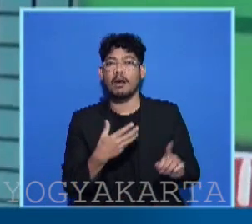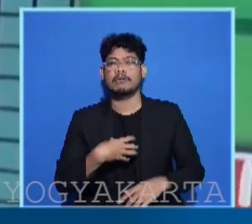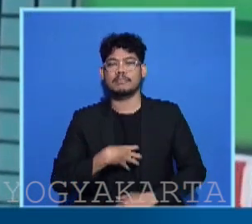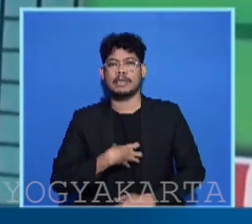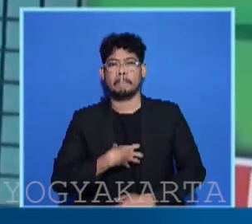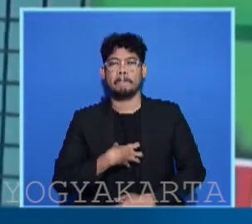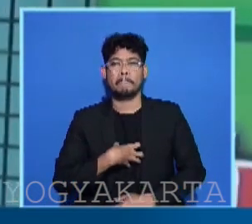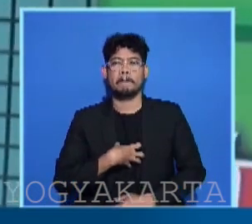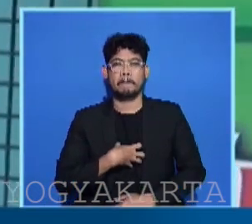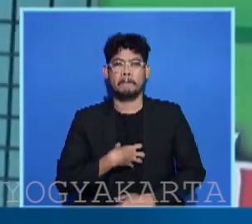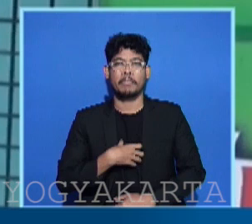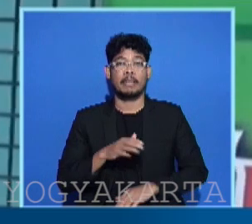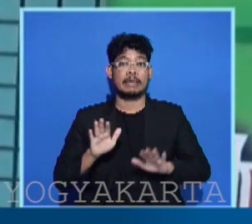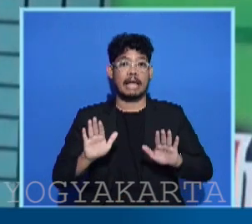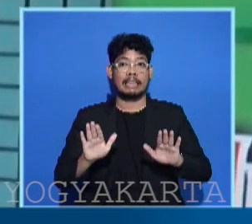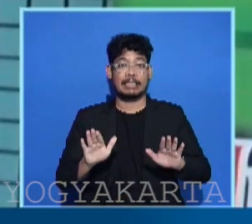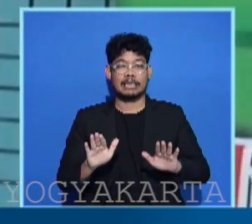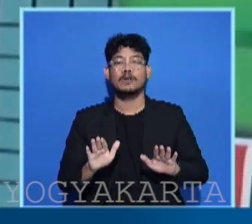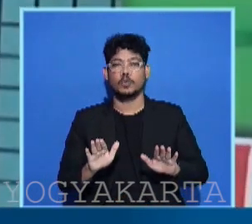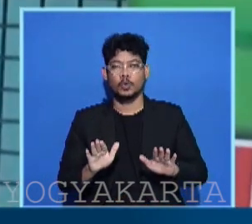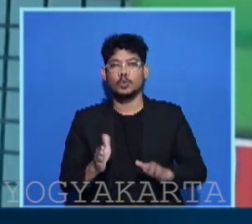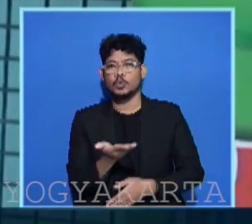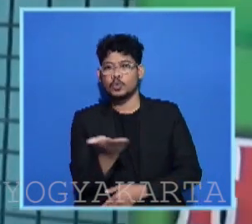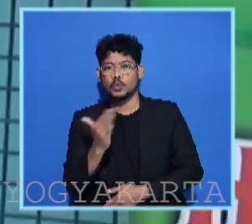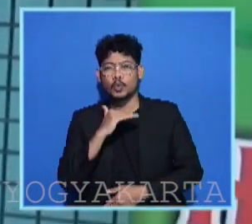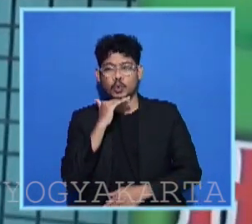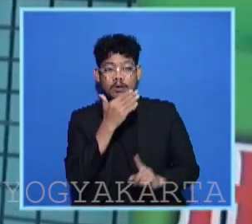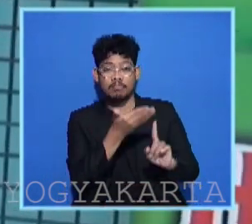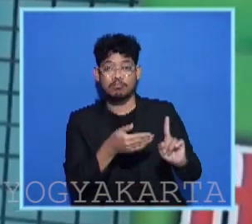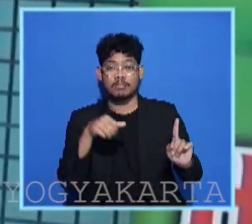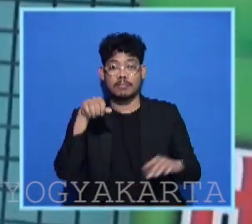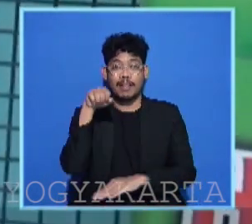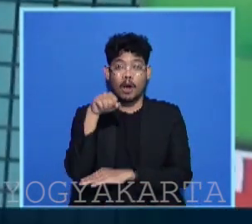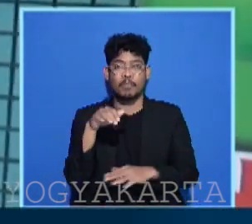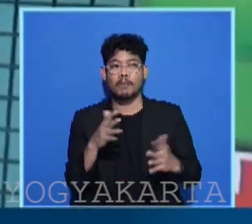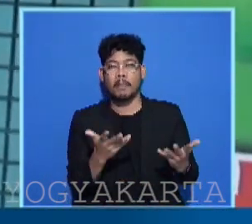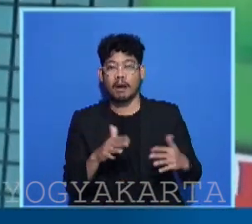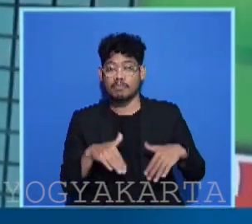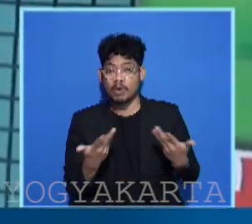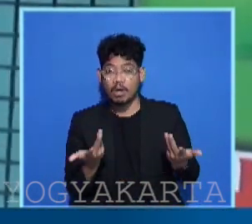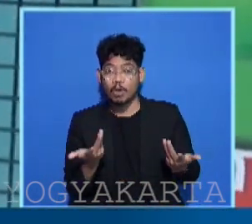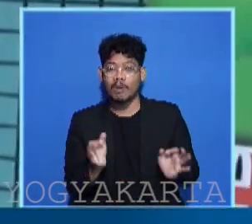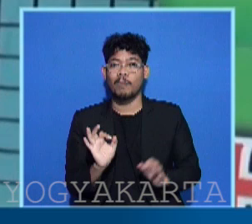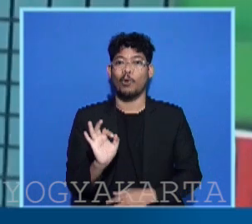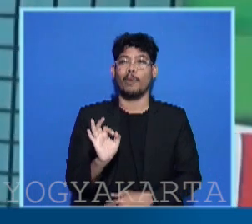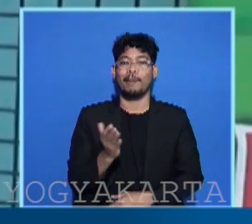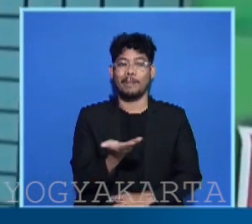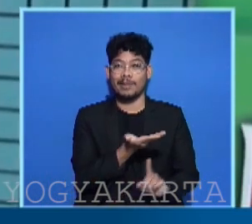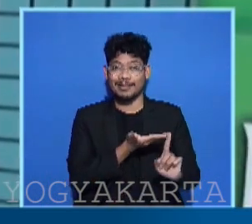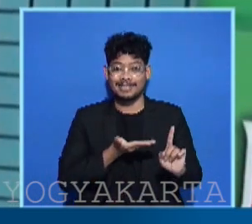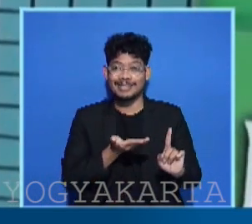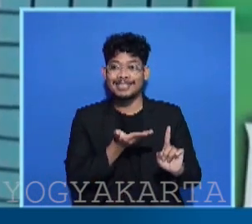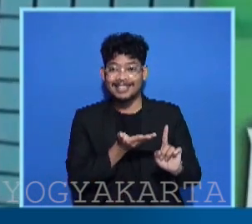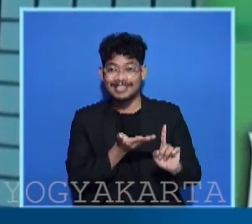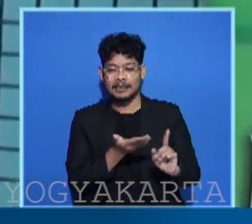nanti dari terdakwanya sendiri, apakah dia banding atau tidak, seperti itu. Sikap kita nanti ketika terdakwa banding, ya